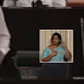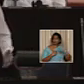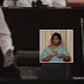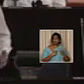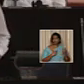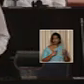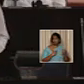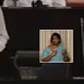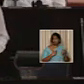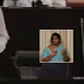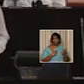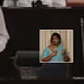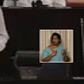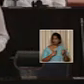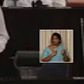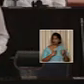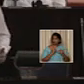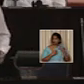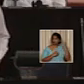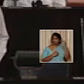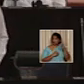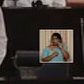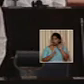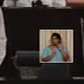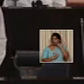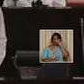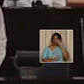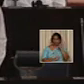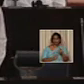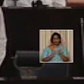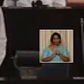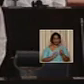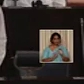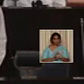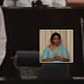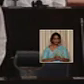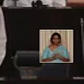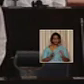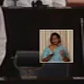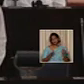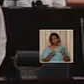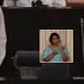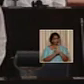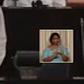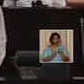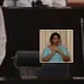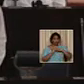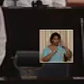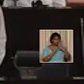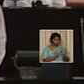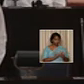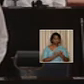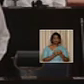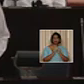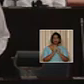40,000 50,000 ගේ ඉදිරිය බලල තමයි ඒක කරන්න වෙන්නේ නැතු එකපාරට උපාධියක් ගත්ත